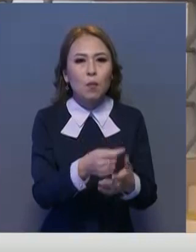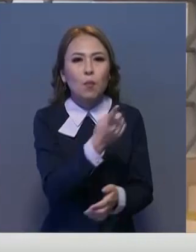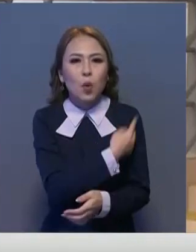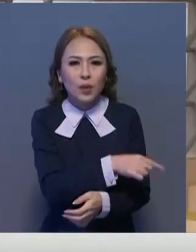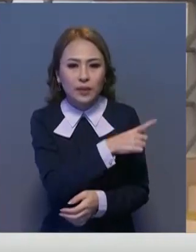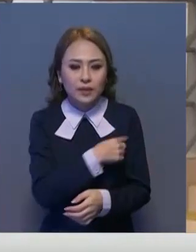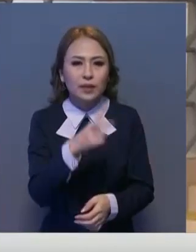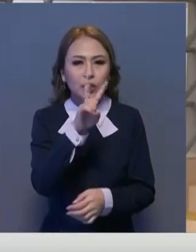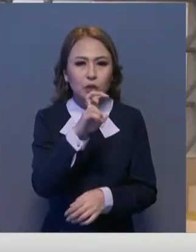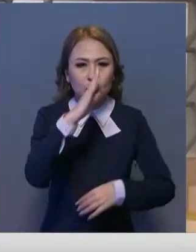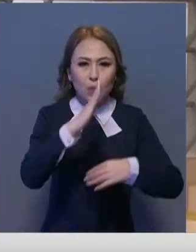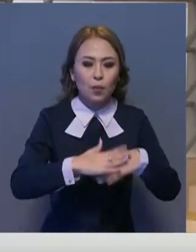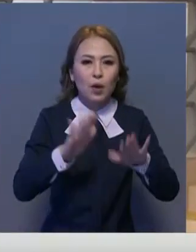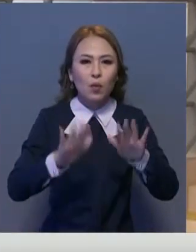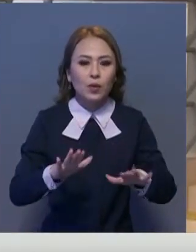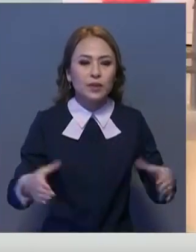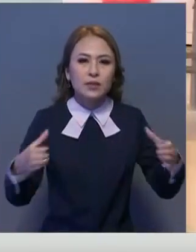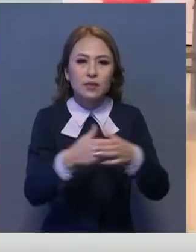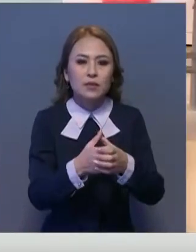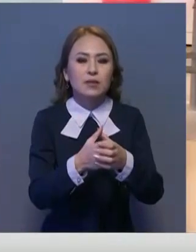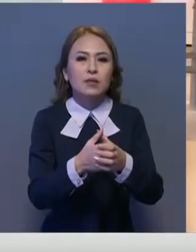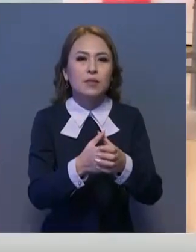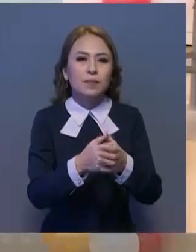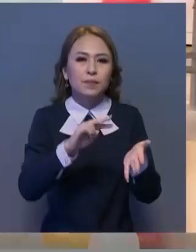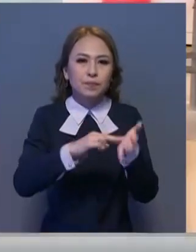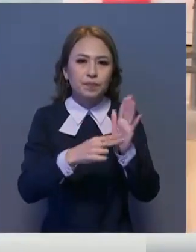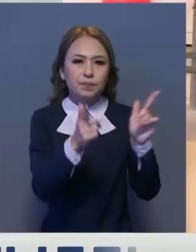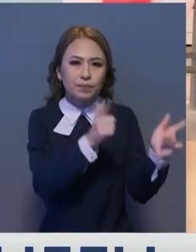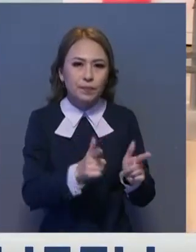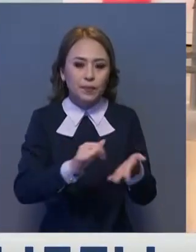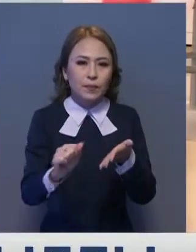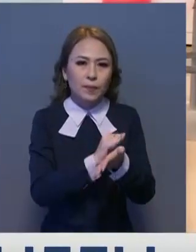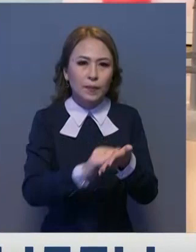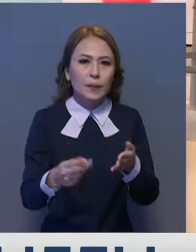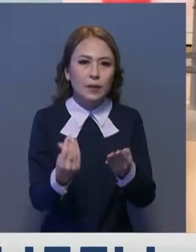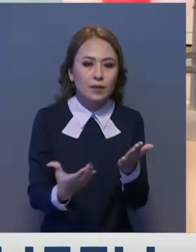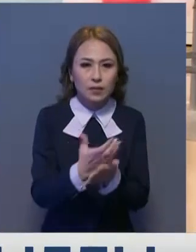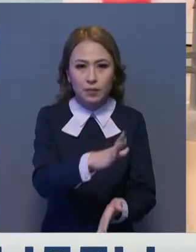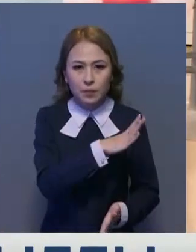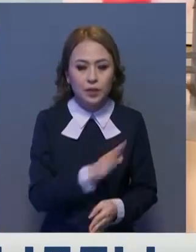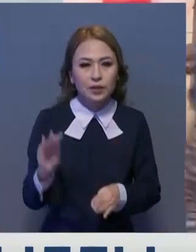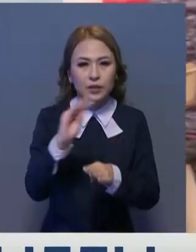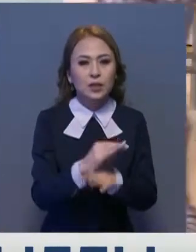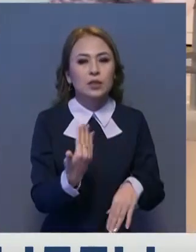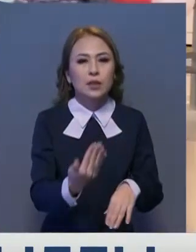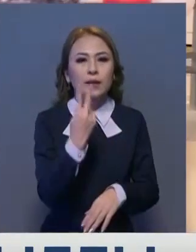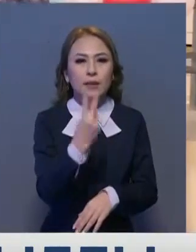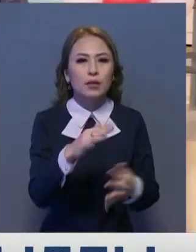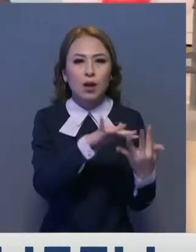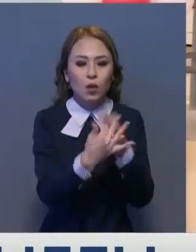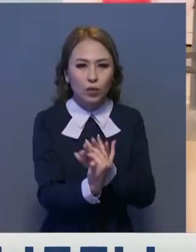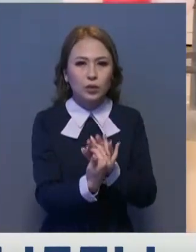мен 200 адамдық стационарға проектный смета документацияға қаражат бөлінді. Және де жаңа екі